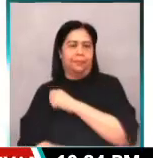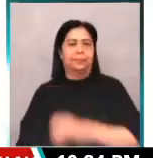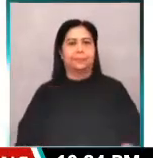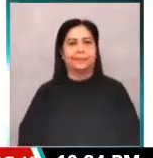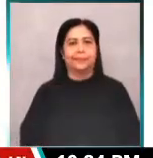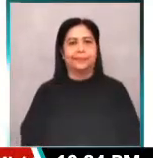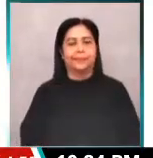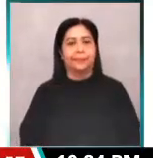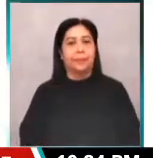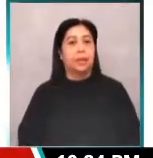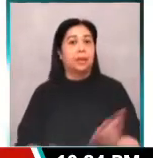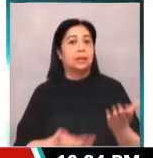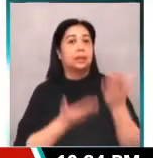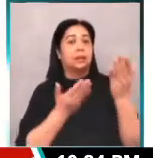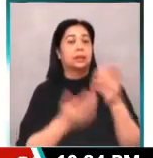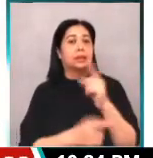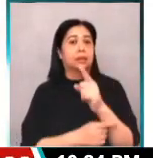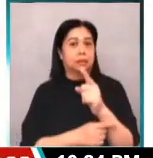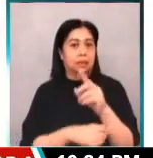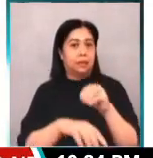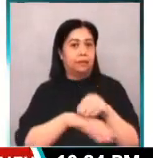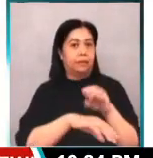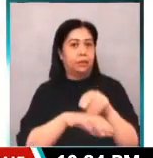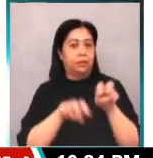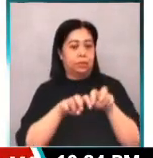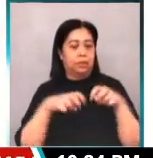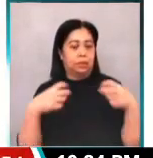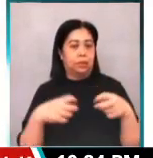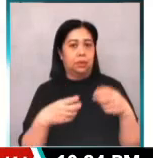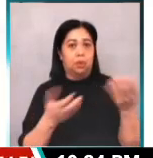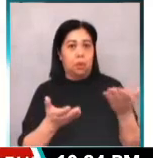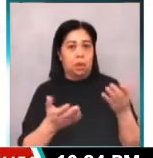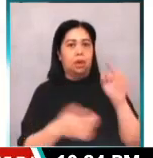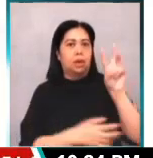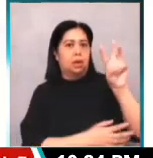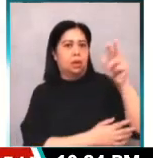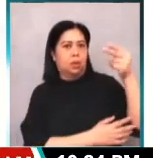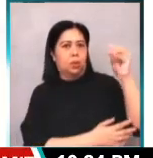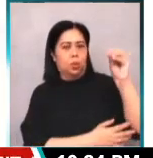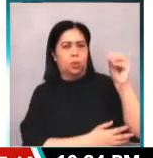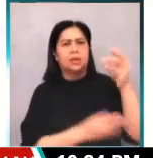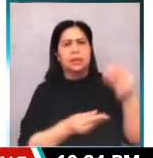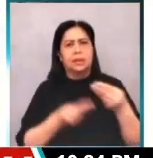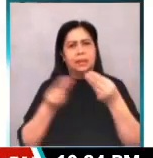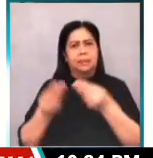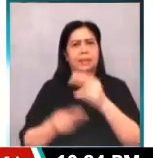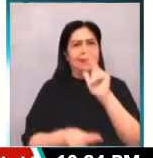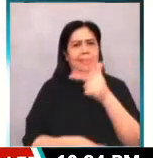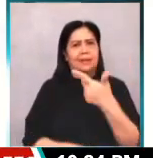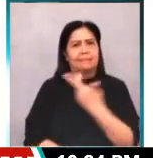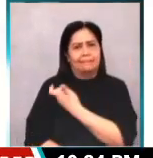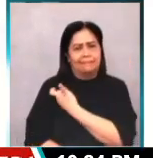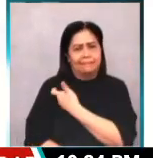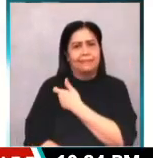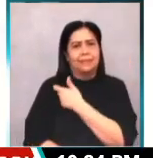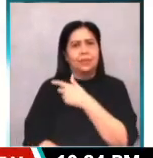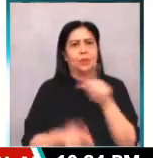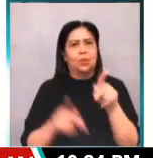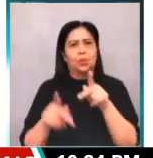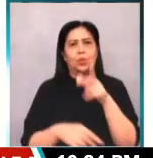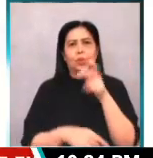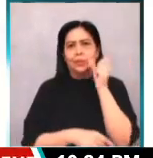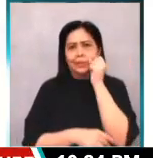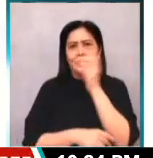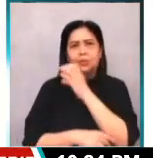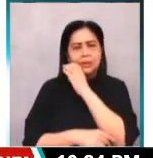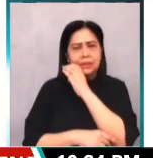inirerekomenda ng isang advisory panel sa World Health Organization na bigyan ng third dose ng COVID vaccine ang mga senior citizens na